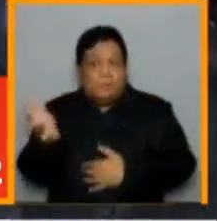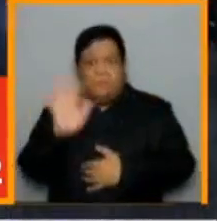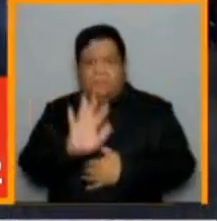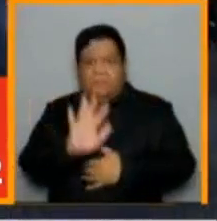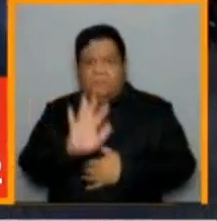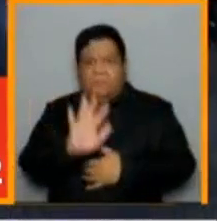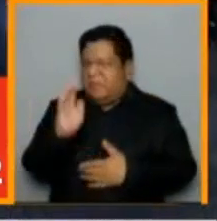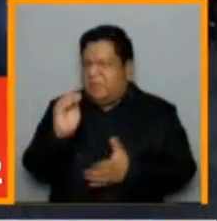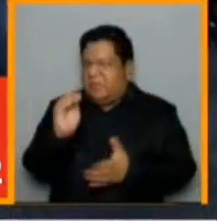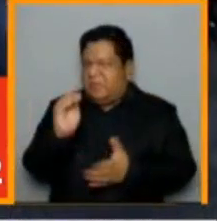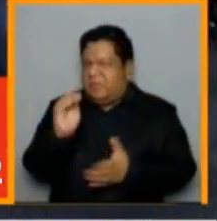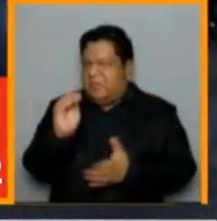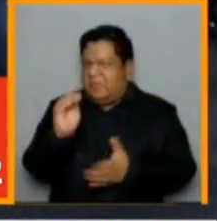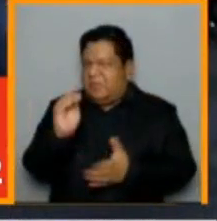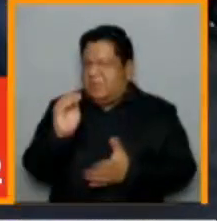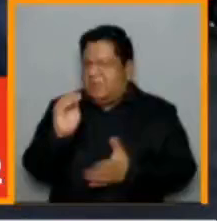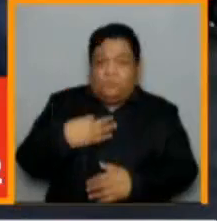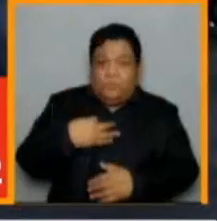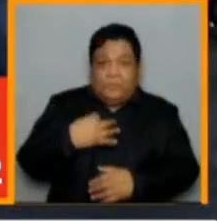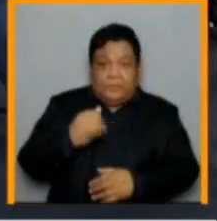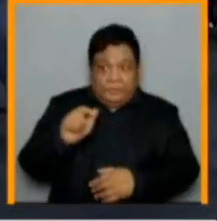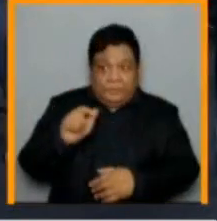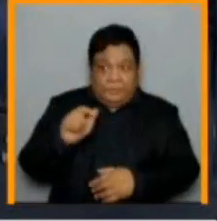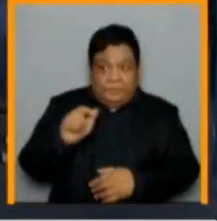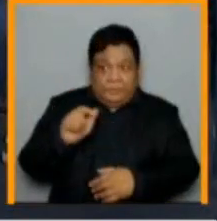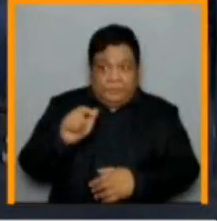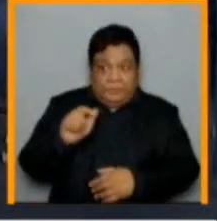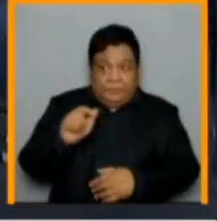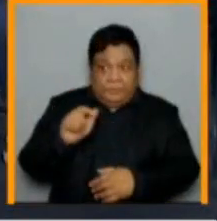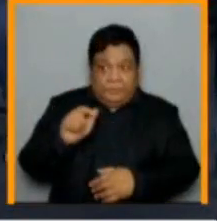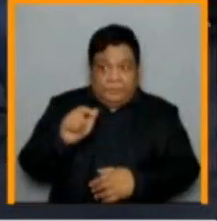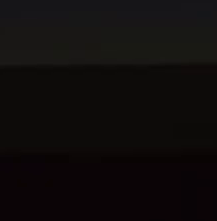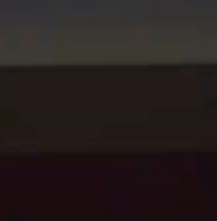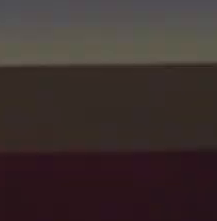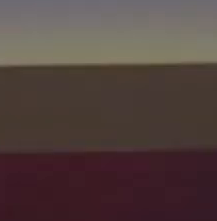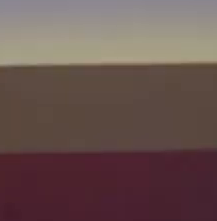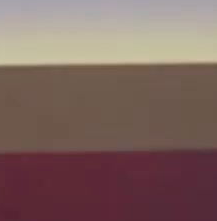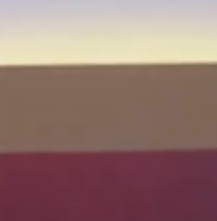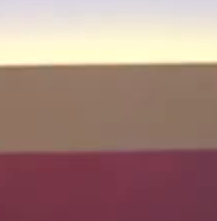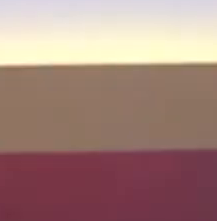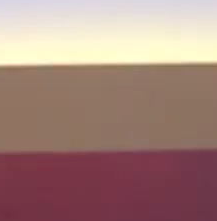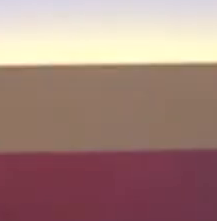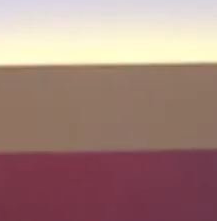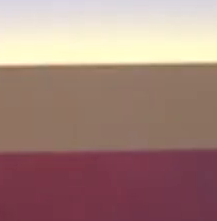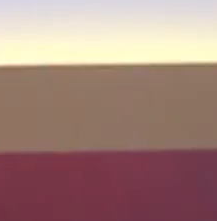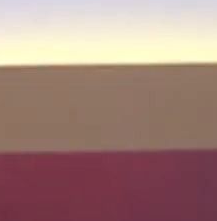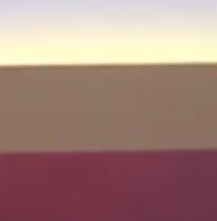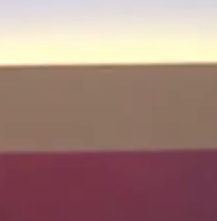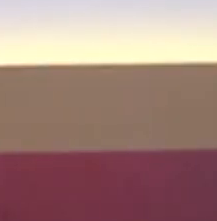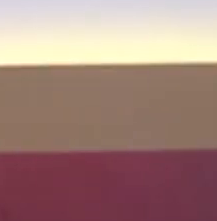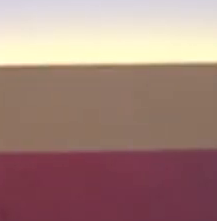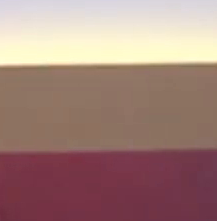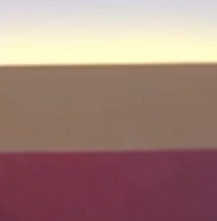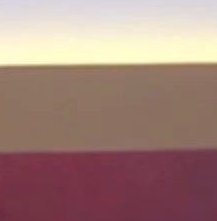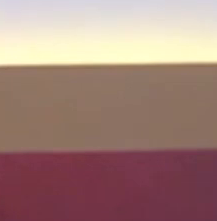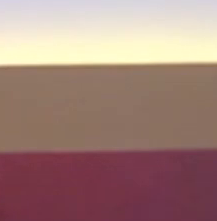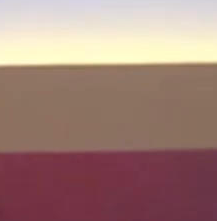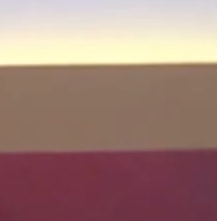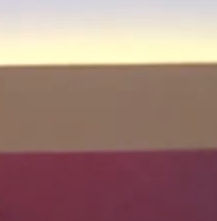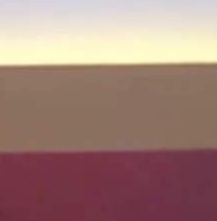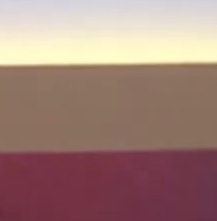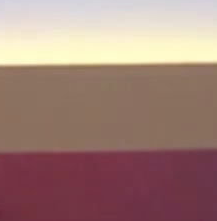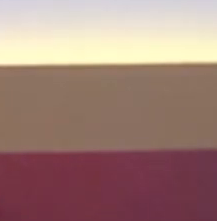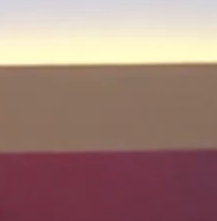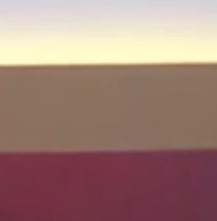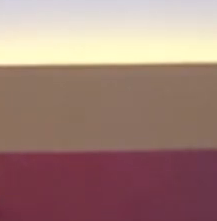2022 partners ng GMA Network, ang PPCRV at AMA. Kapuso, mauna ka sa mga balita. Panoorin ang